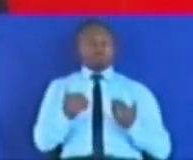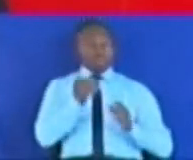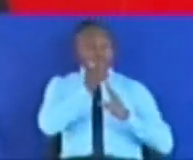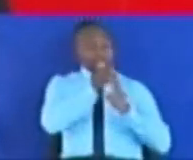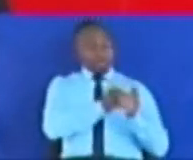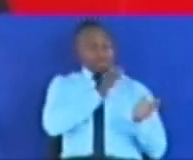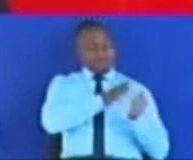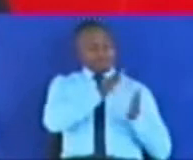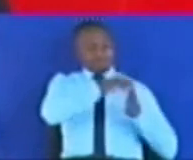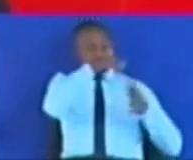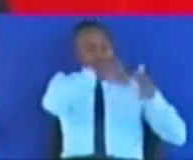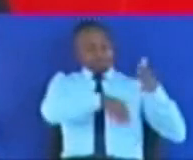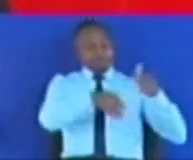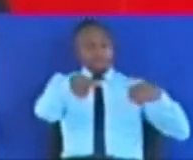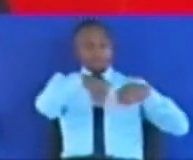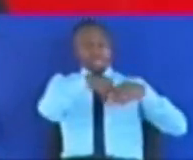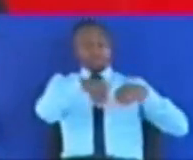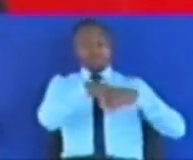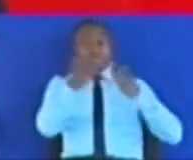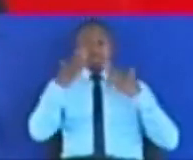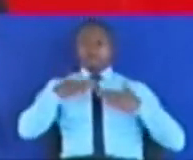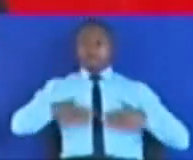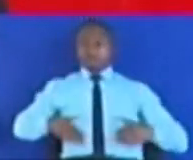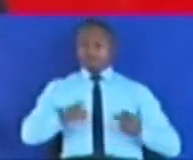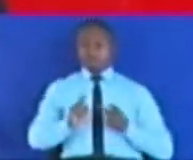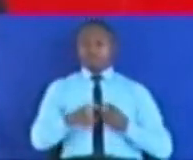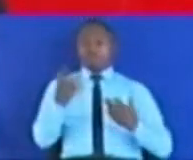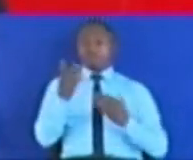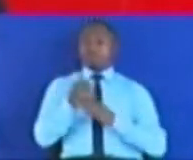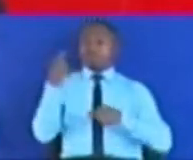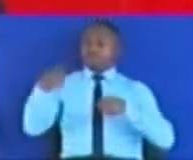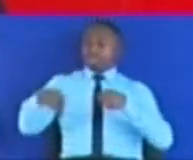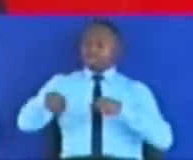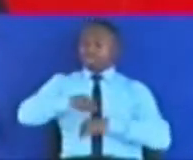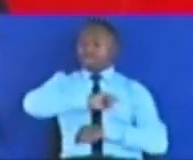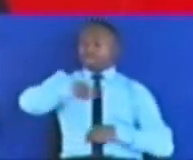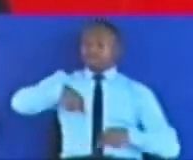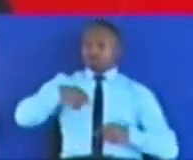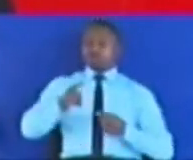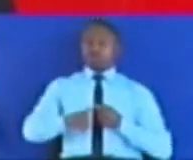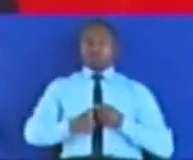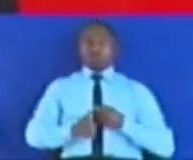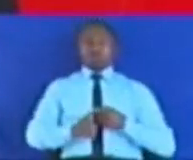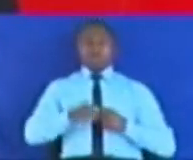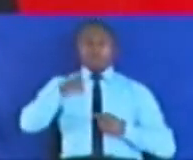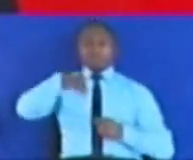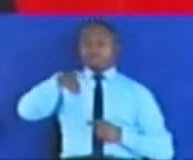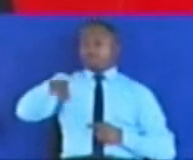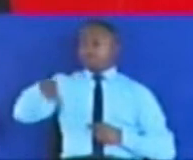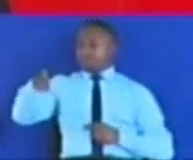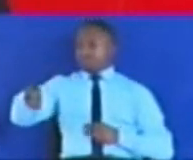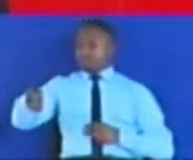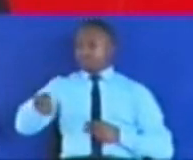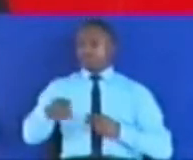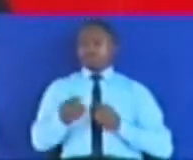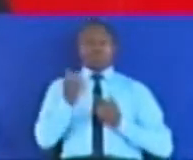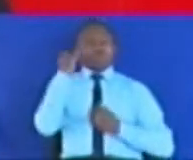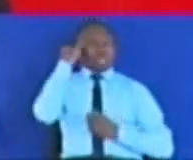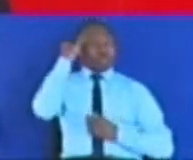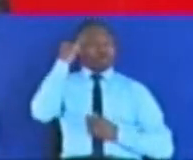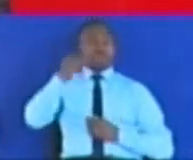hiyo bima ya afya pamoja na sera yetu ya PPP, nilikuwa naomba nishauri